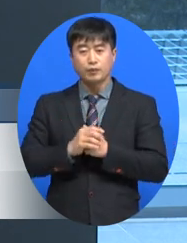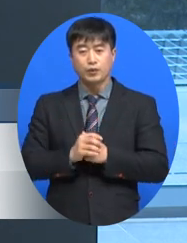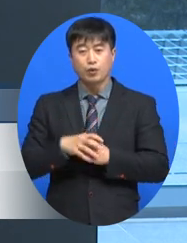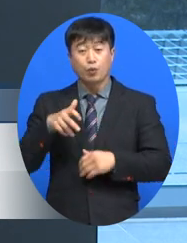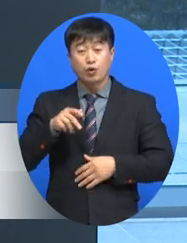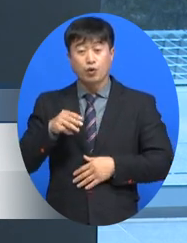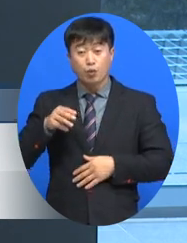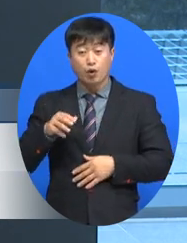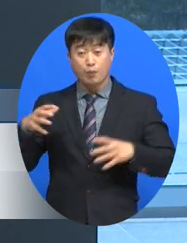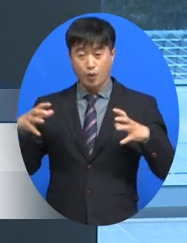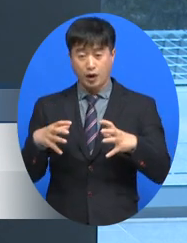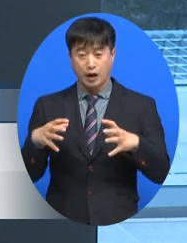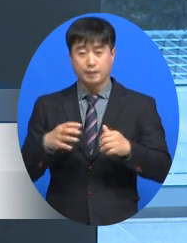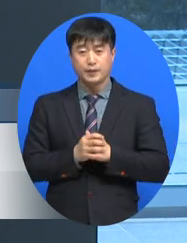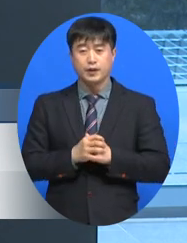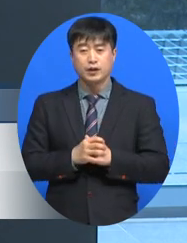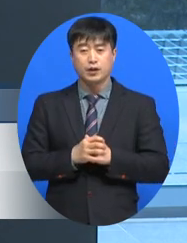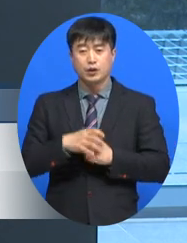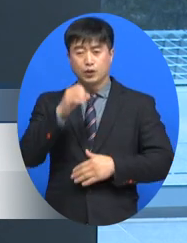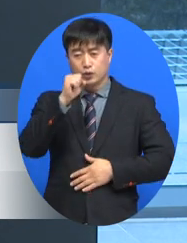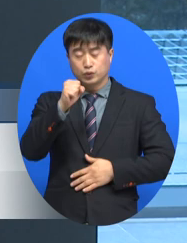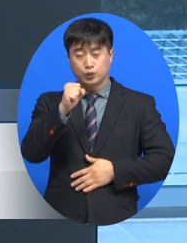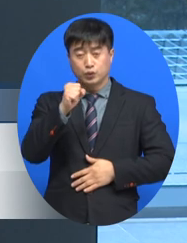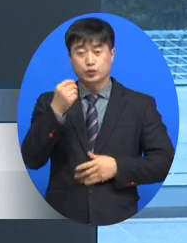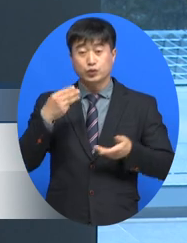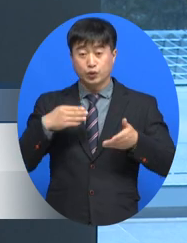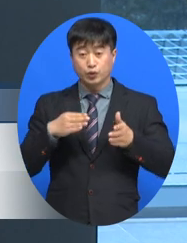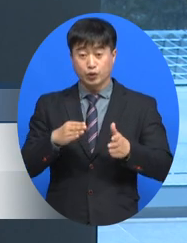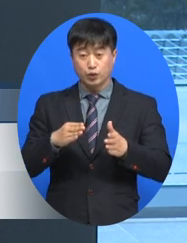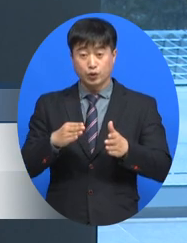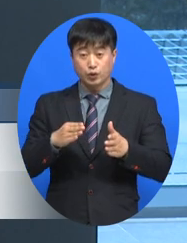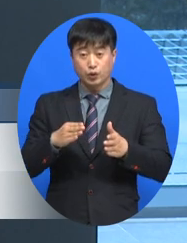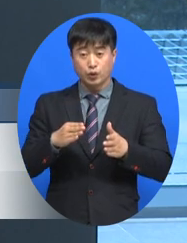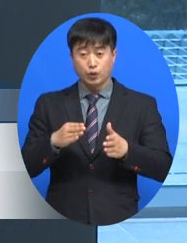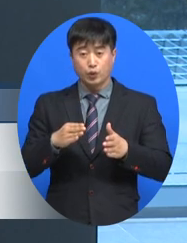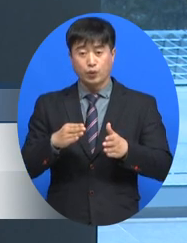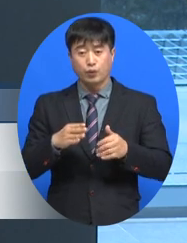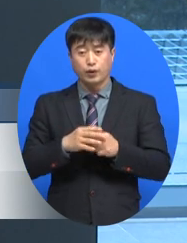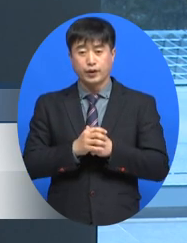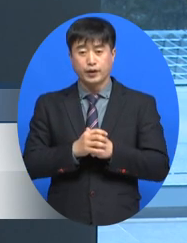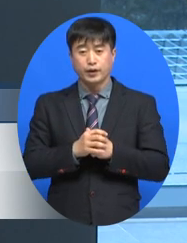퀄컴 포함해서 좋은 정말 경기도